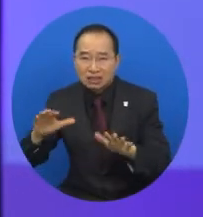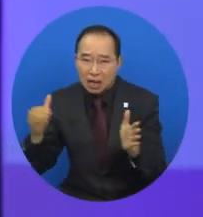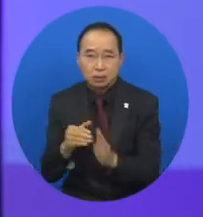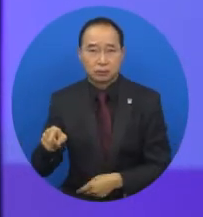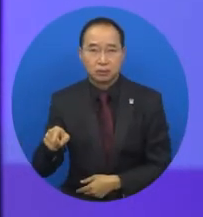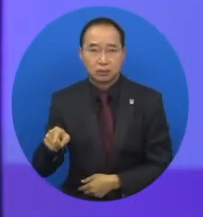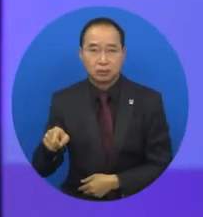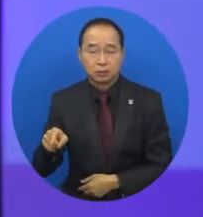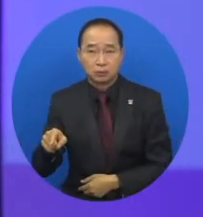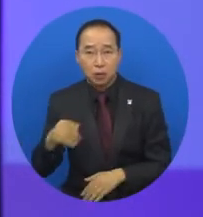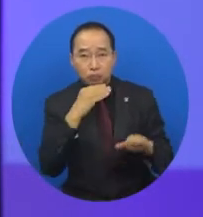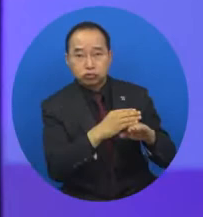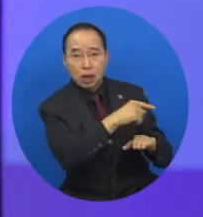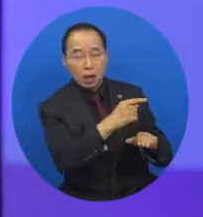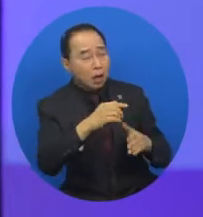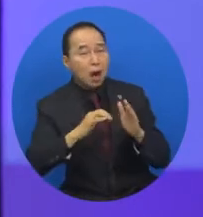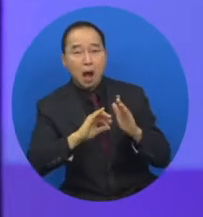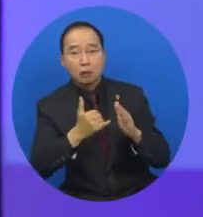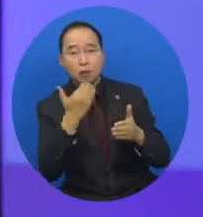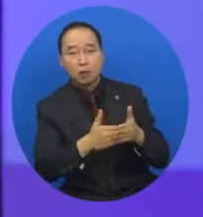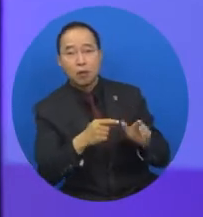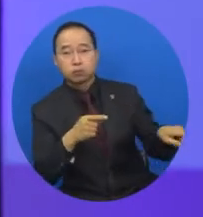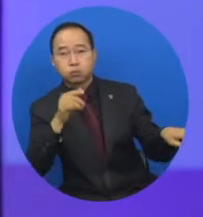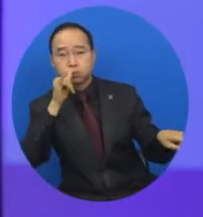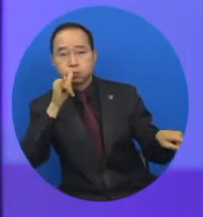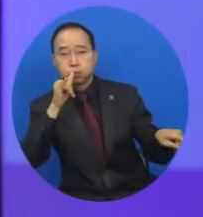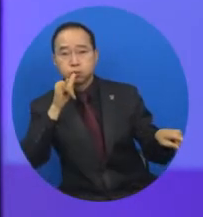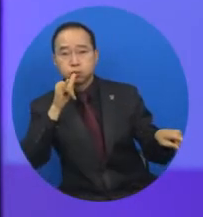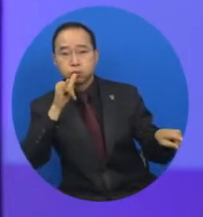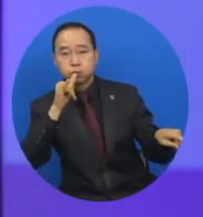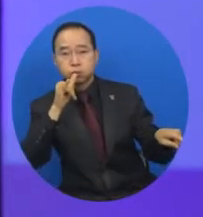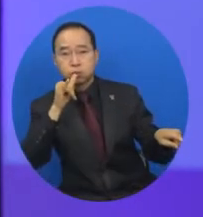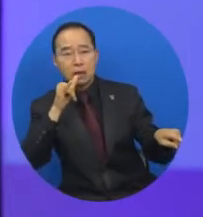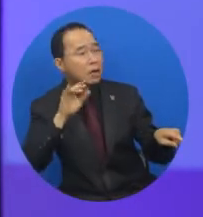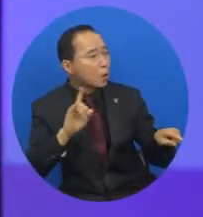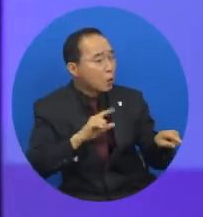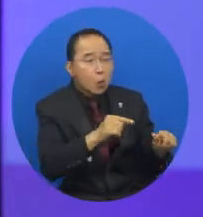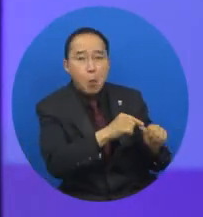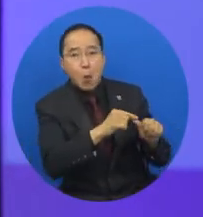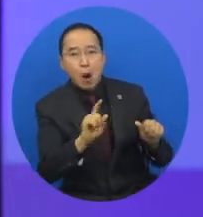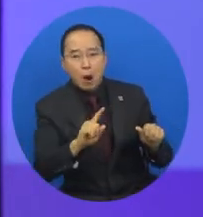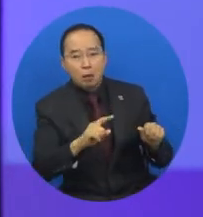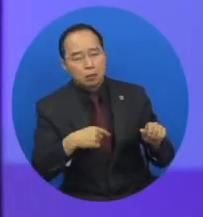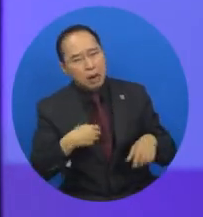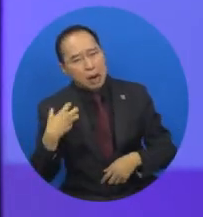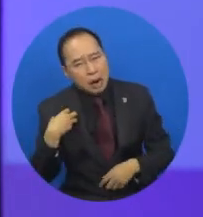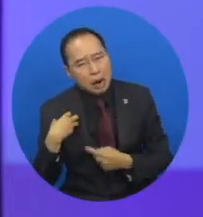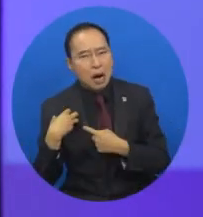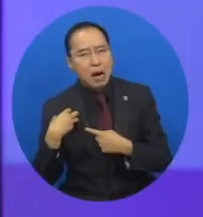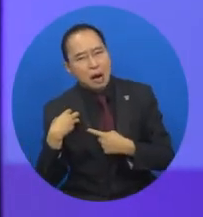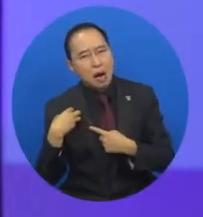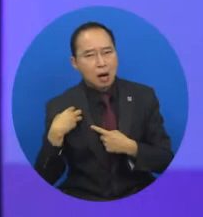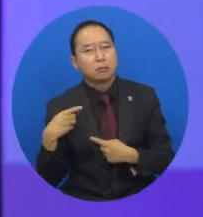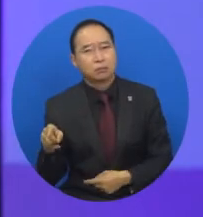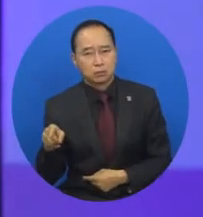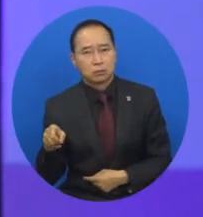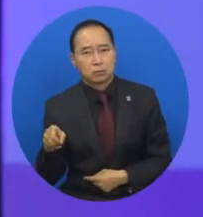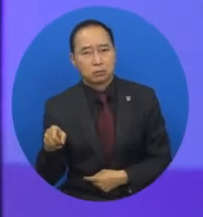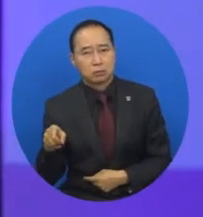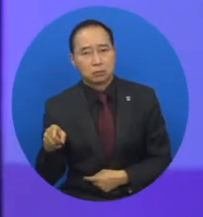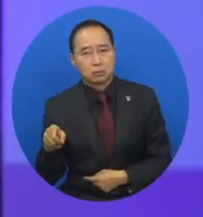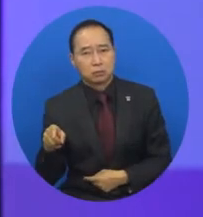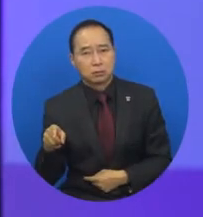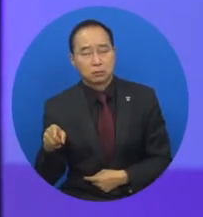현재에 이르렀고 그리고 또한 북에 남겨진 가족들을 또 구출해내기 위한 책임감과